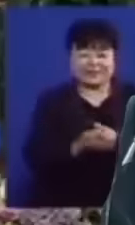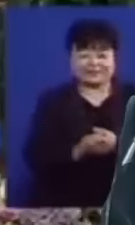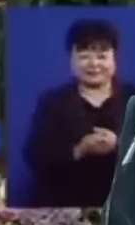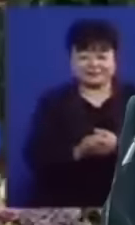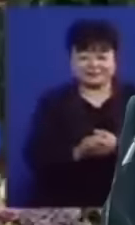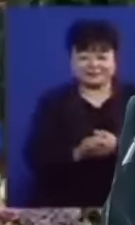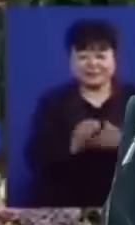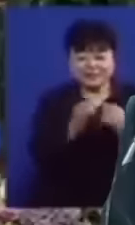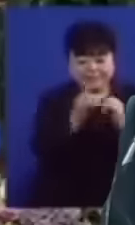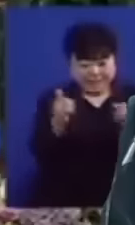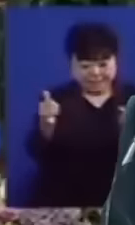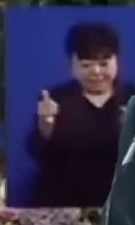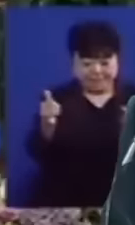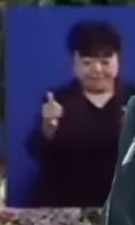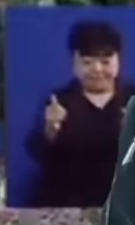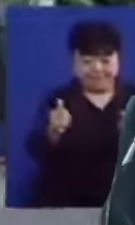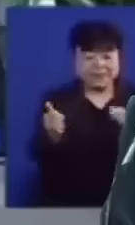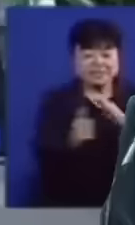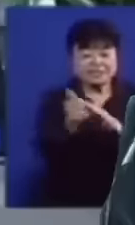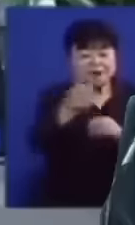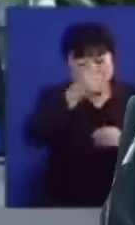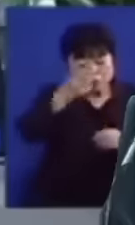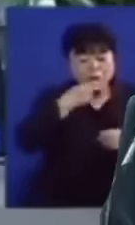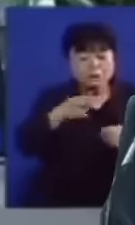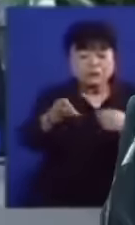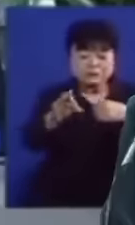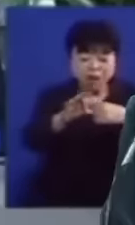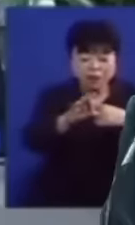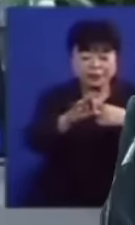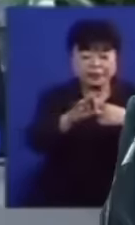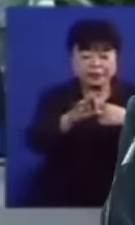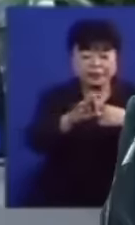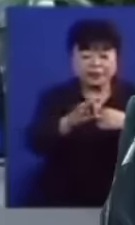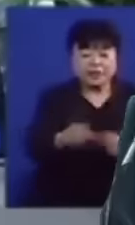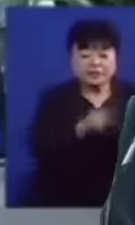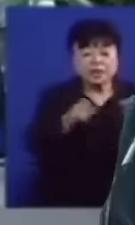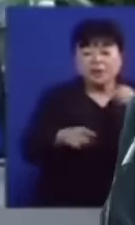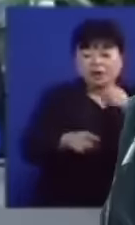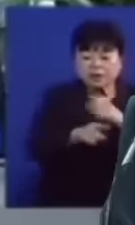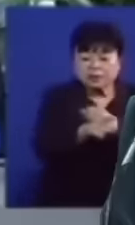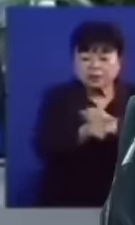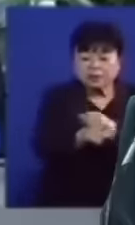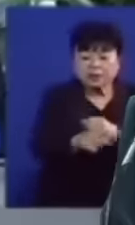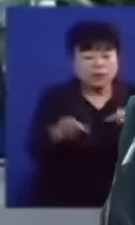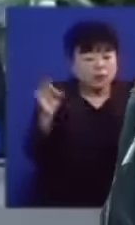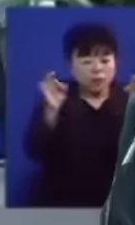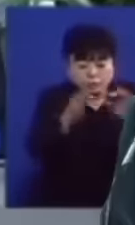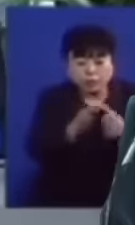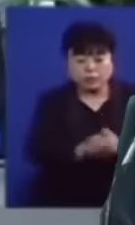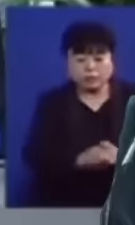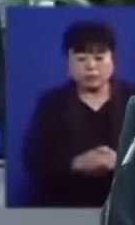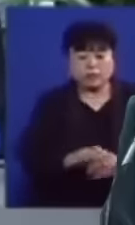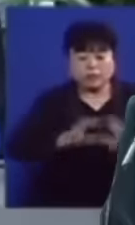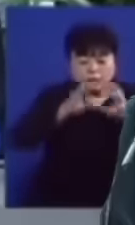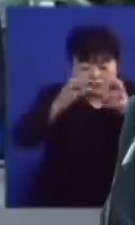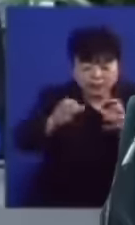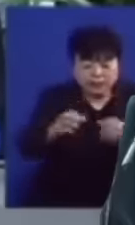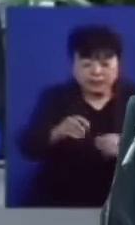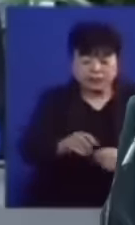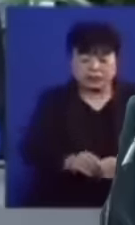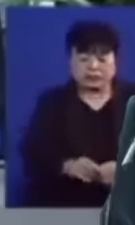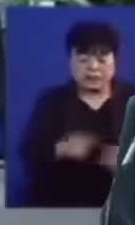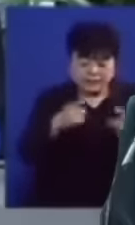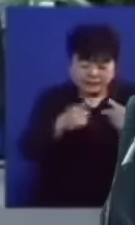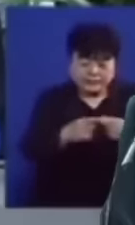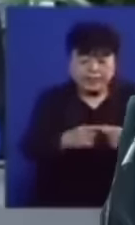것입니다. 사람은 희망과 꿈이 없으면 삶의 의미를 상실하고 마는 것입니다. 이 세상에 가장 중요한